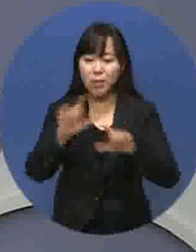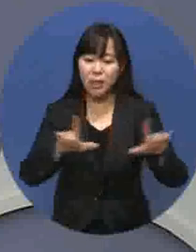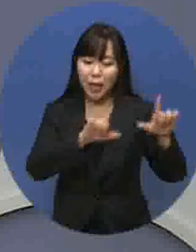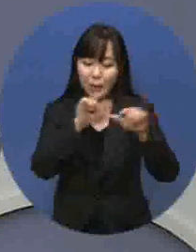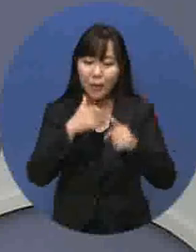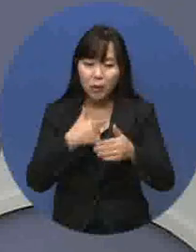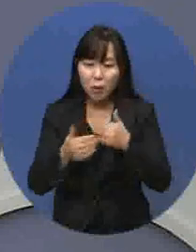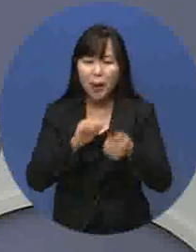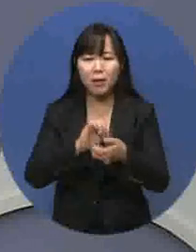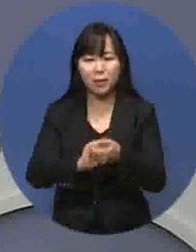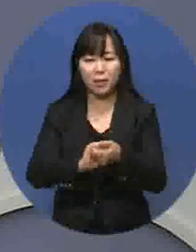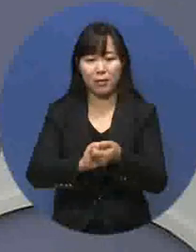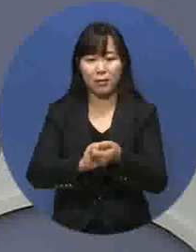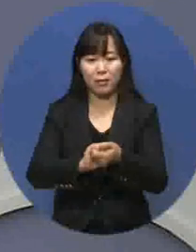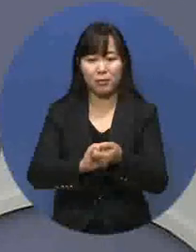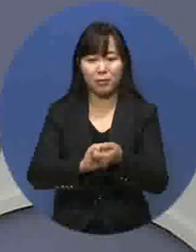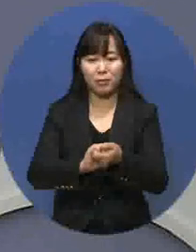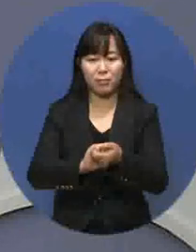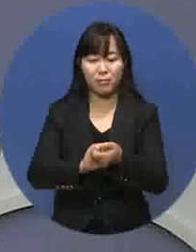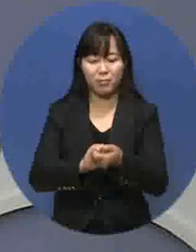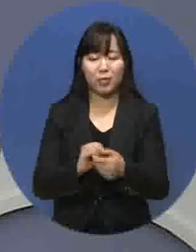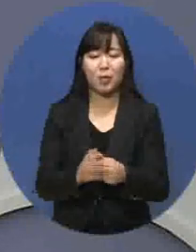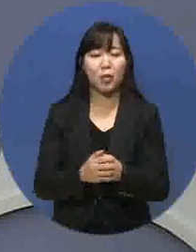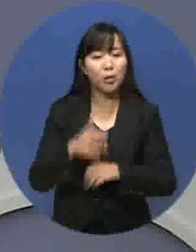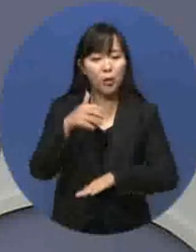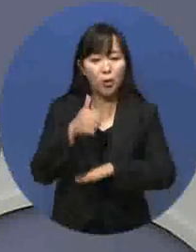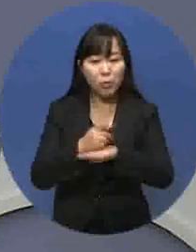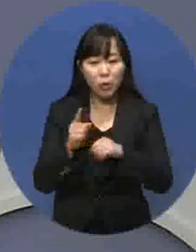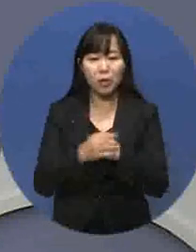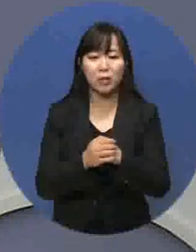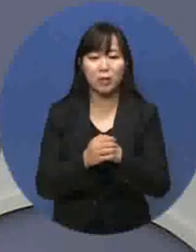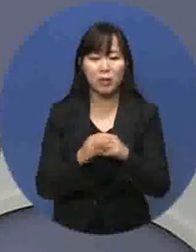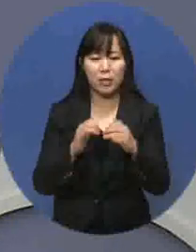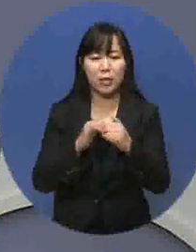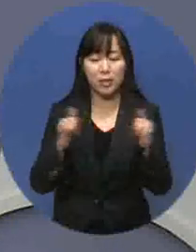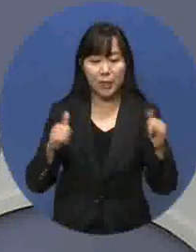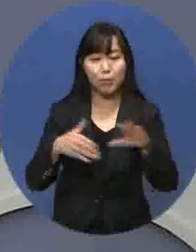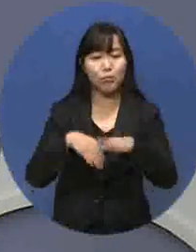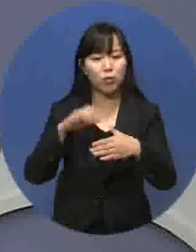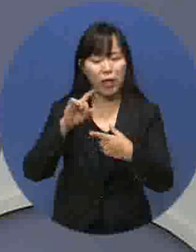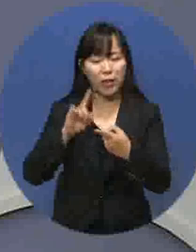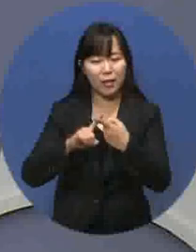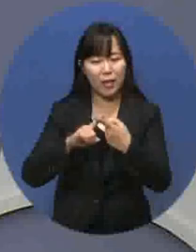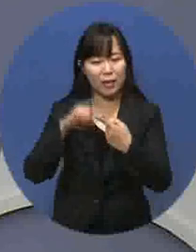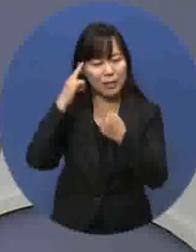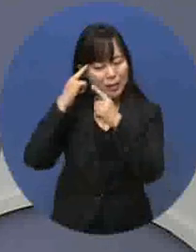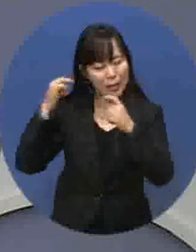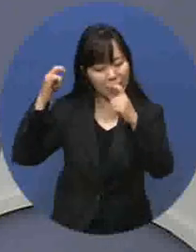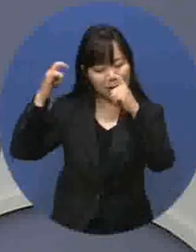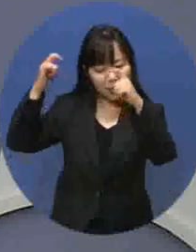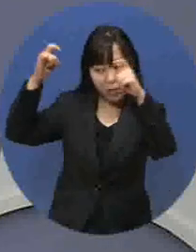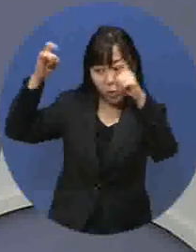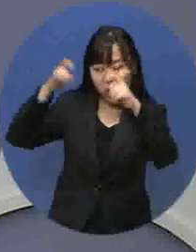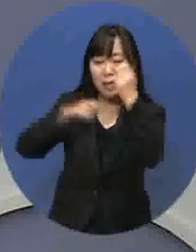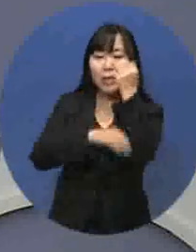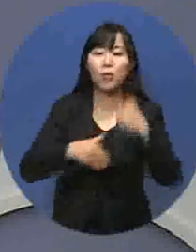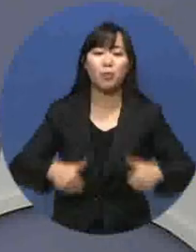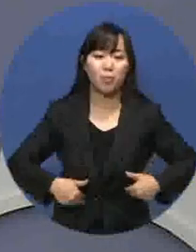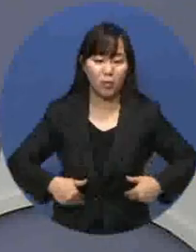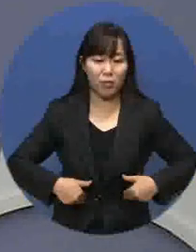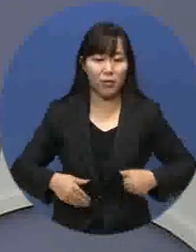사실은 한정될 수밖에 없고요. 그렇죠. 결국은 그건 뭐 약간 인문학적 상상력이 어느 정도 좀 바탕이 되지 않겠나. 그래서 이제